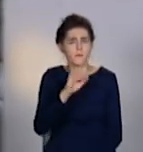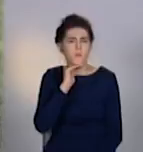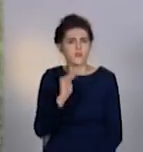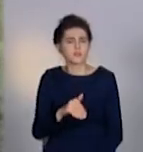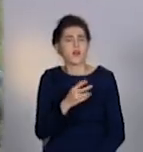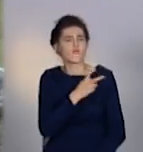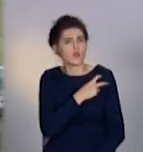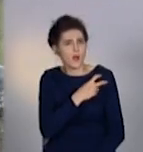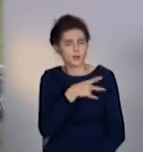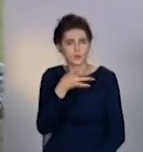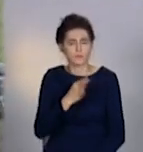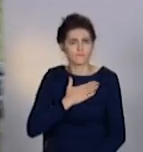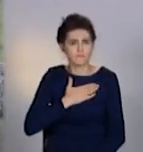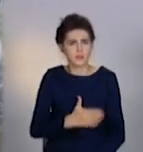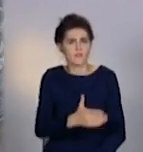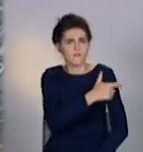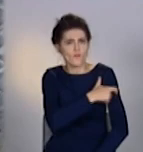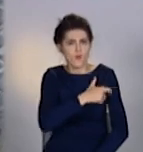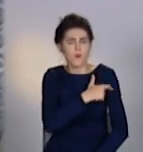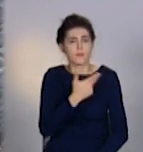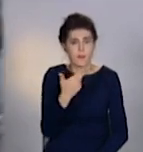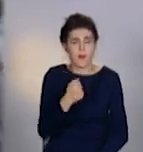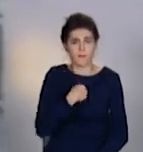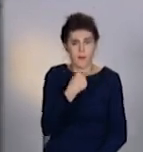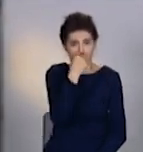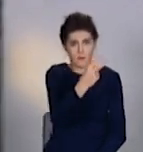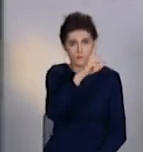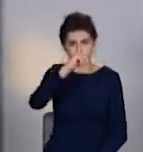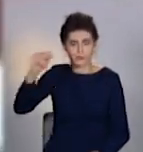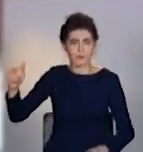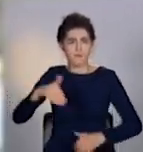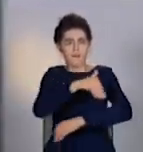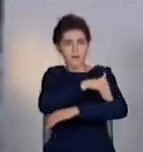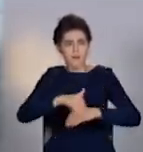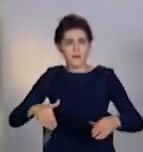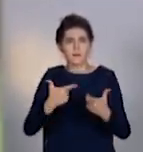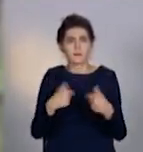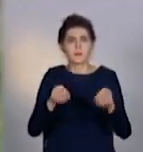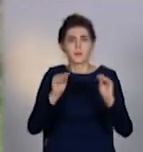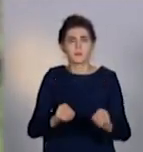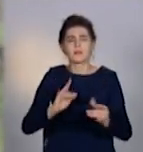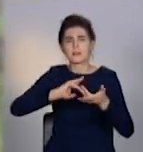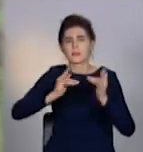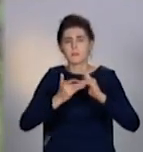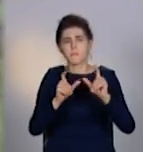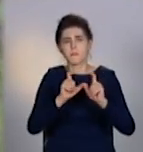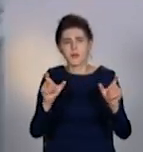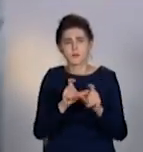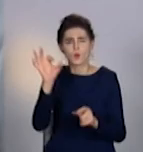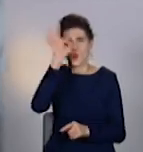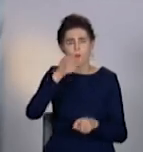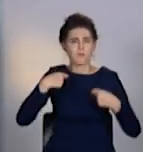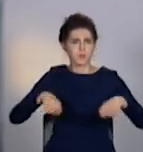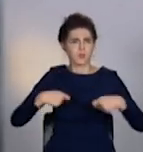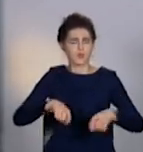покликанням волонтерка. Каже, була свідком адреси інтернет-магазинів, через які продають наркотики, малюють діти. Те, що до розповсюдження